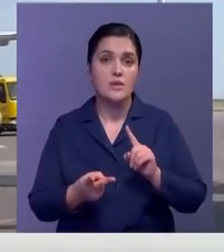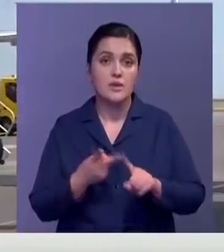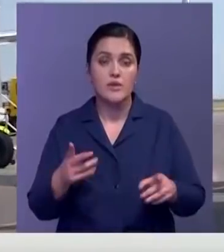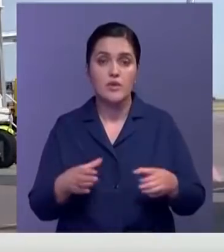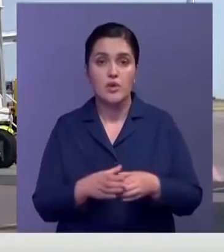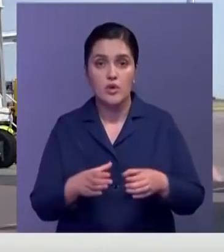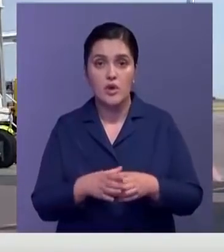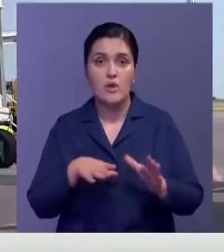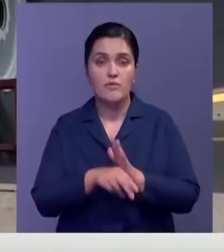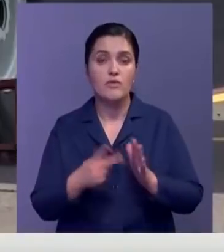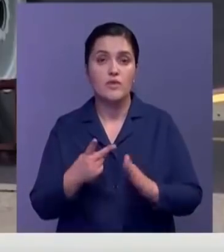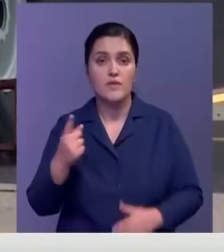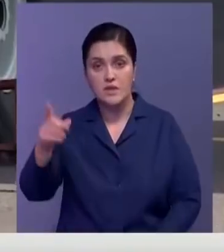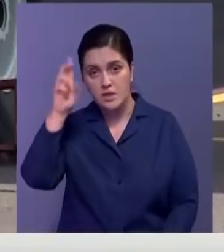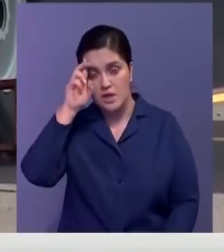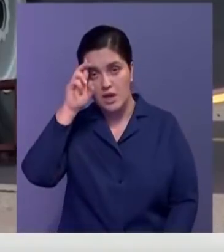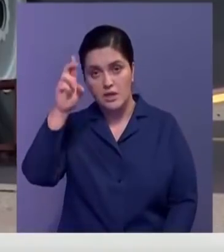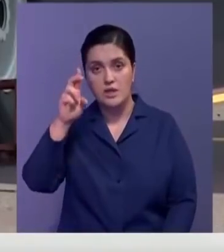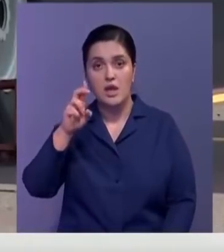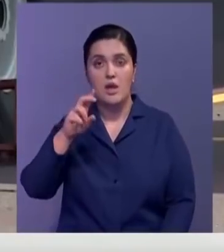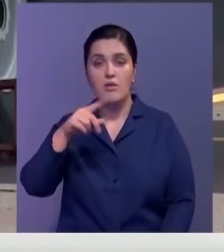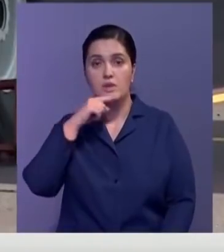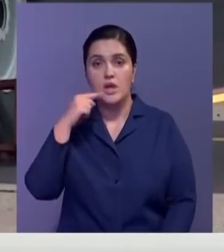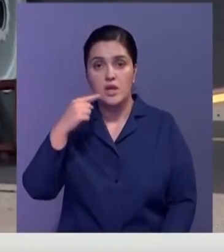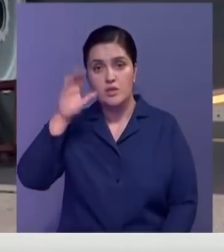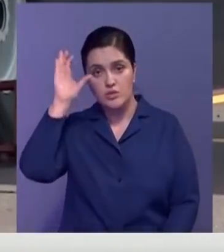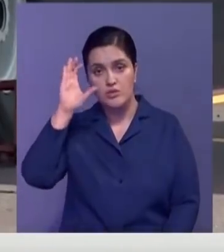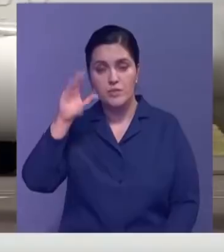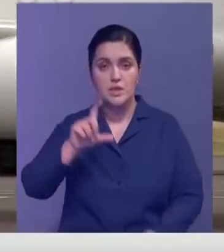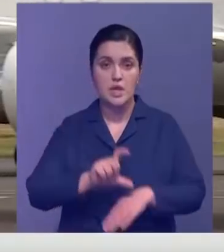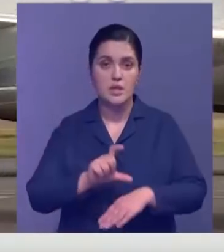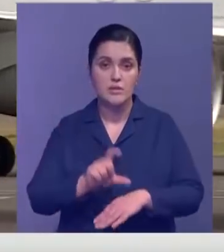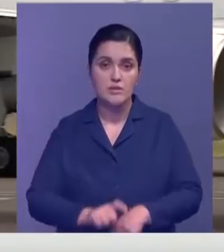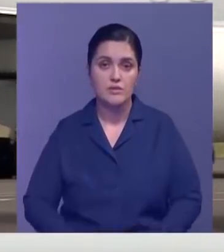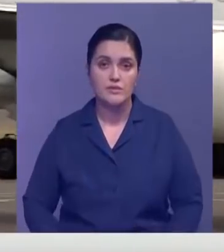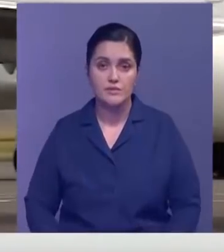21 государство, в том в числе Россия, Узбекистан и Турция.